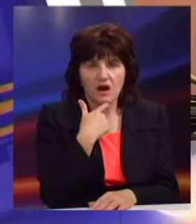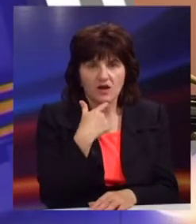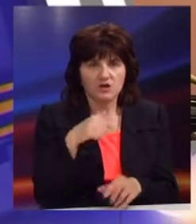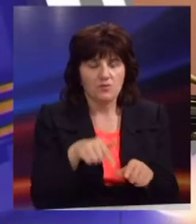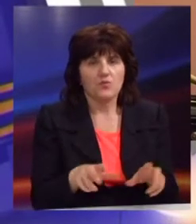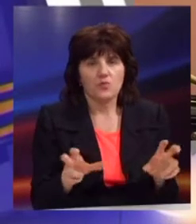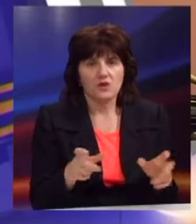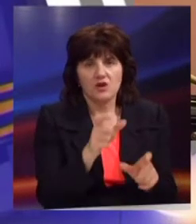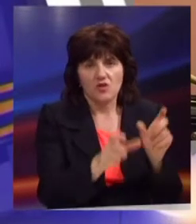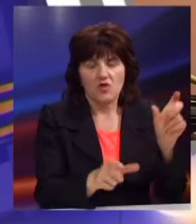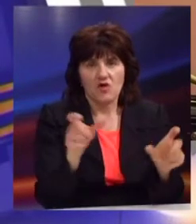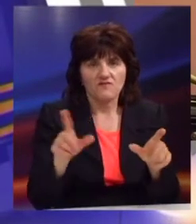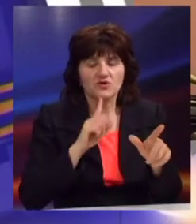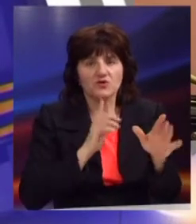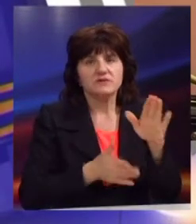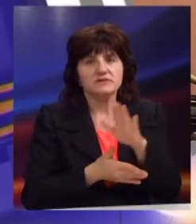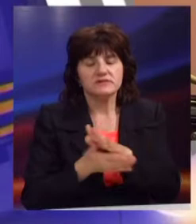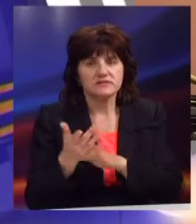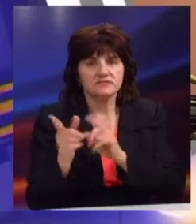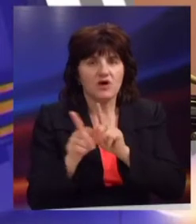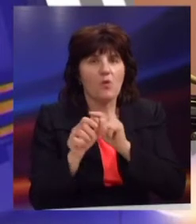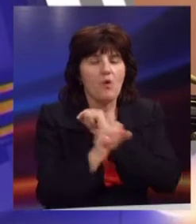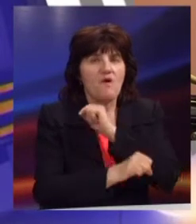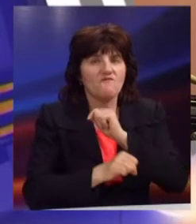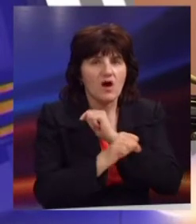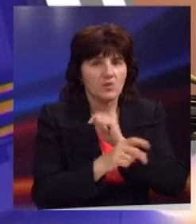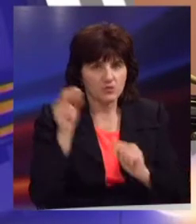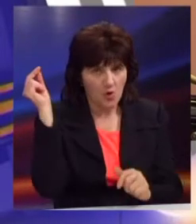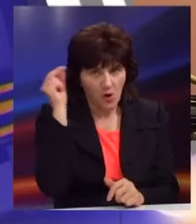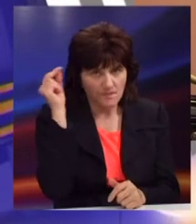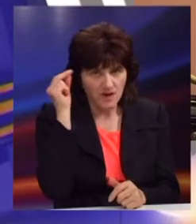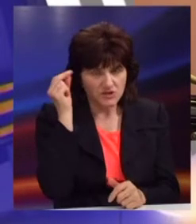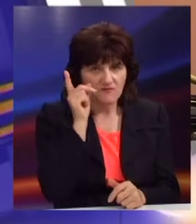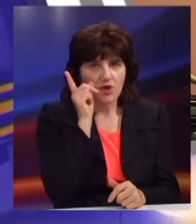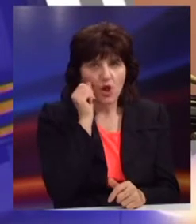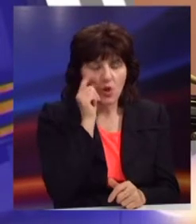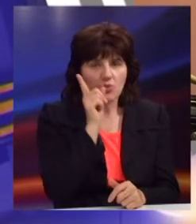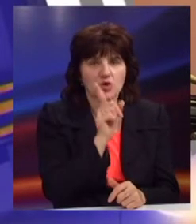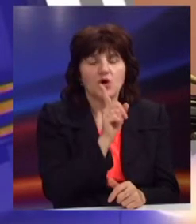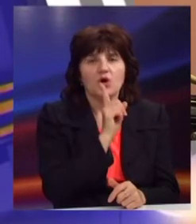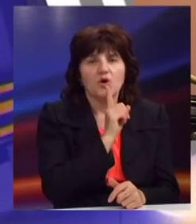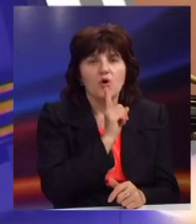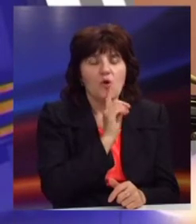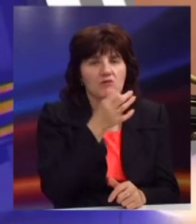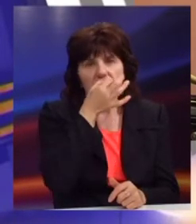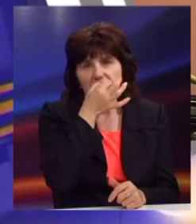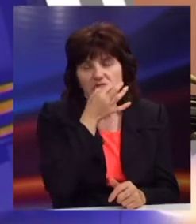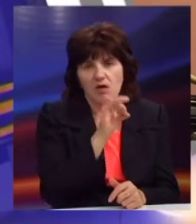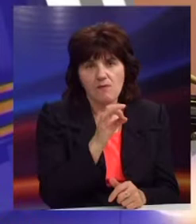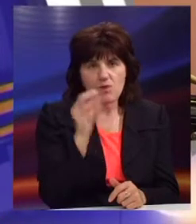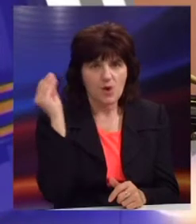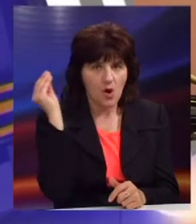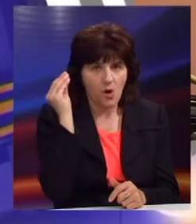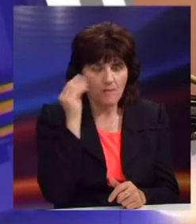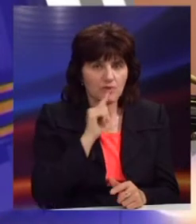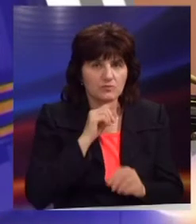redakciji novinari koji su na terenu, to treba svi da znaju, fakultetski obrazovani. ljudi koji su prešli najbolje